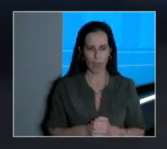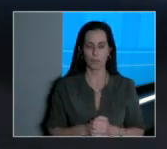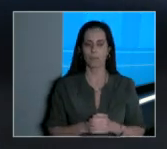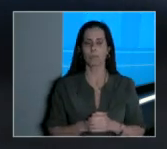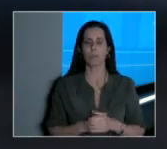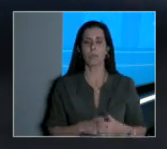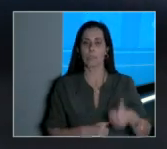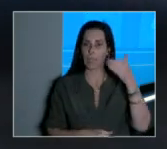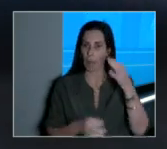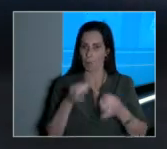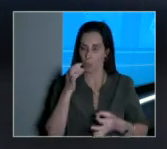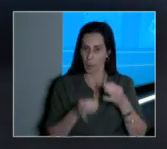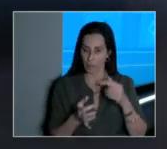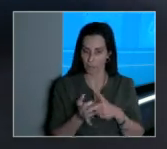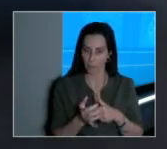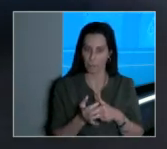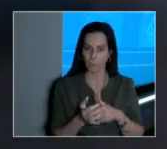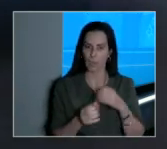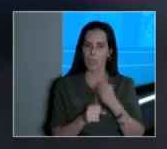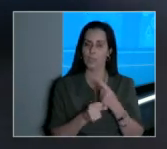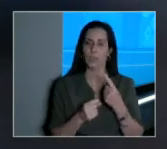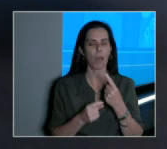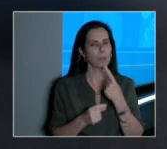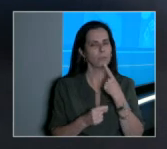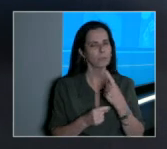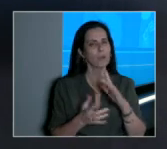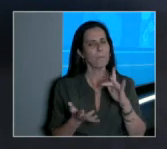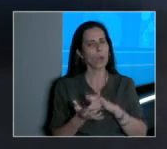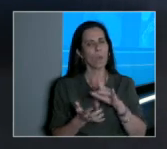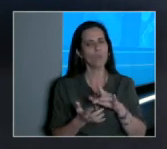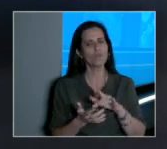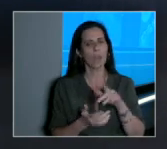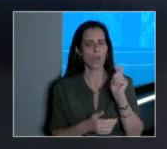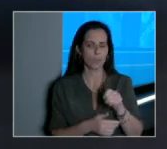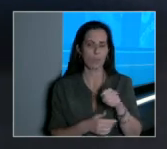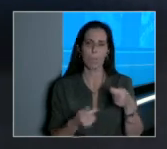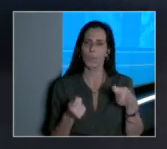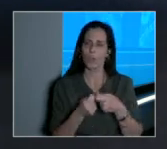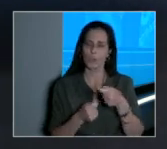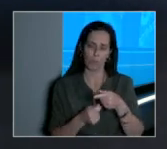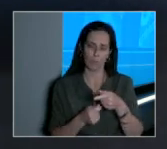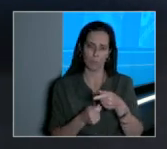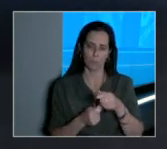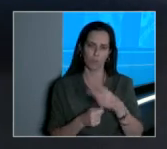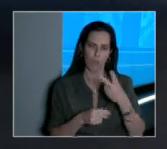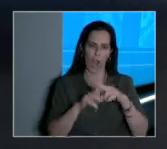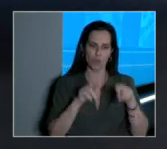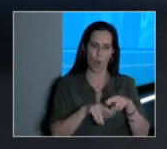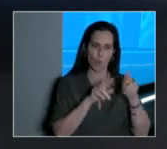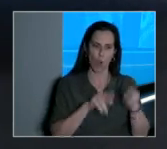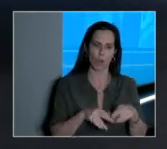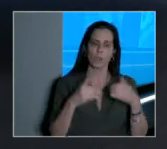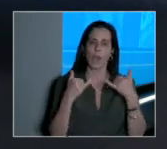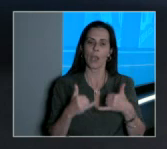השרה איילת שקד בתחום המשפט עוררה דיון ציבורי רחב על מקומה של הרשות השופטת ביחס לשתי הרשויות הנותרות.